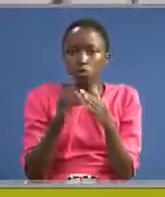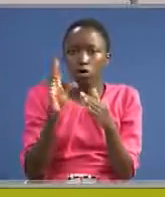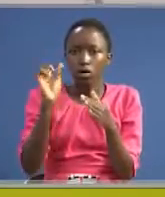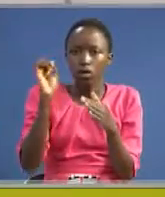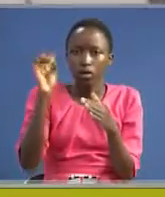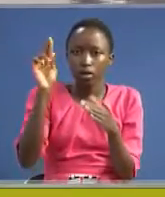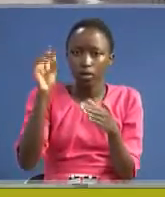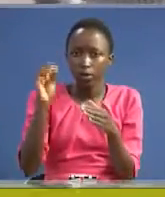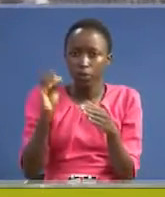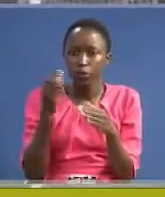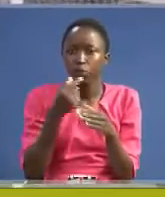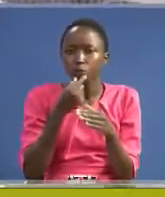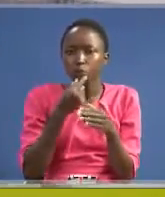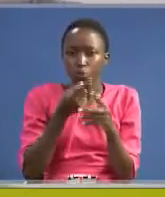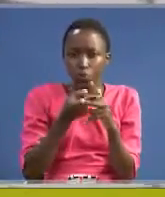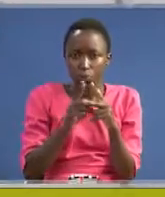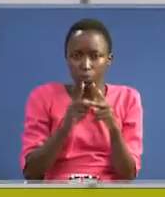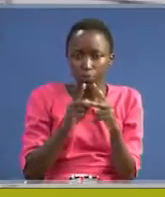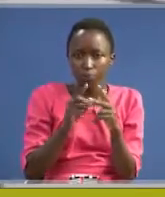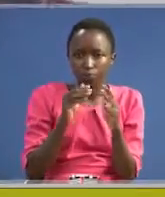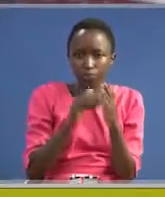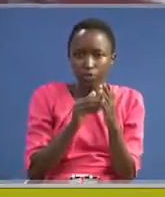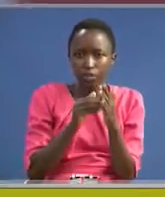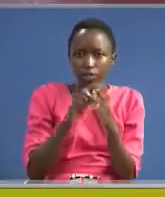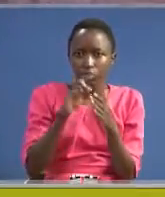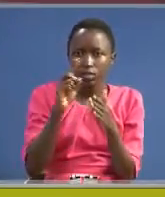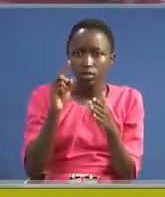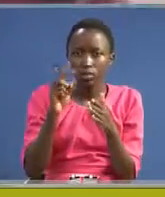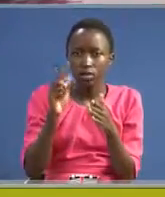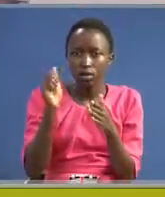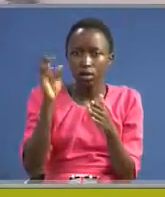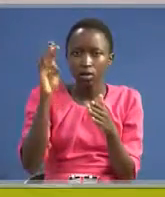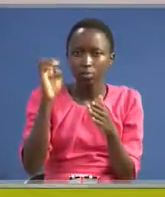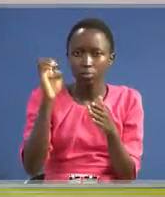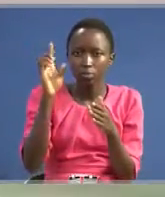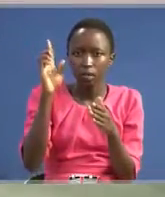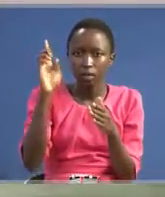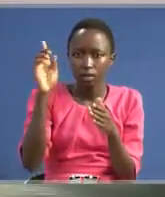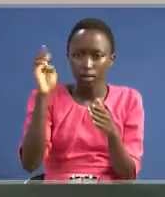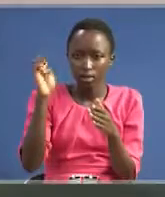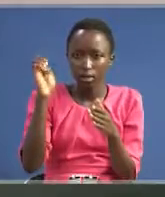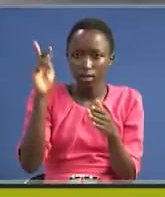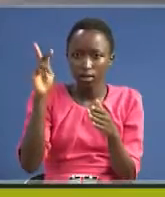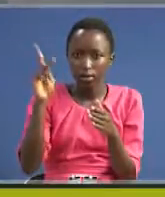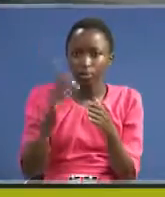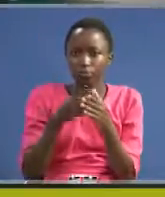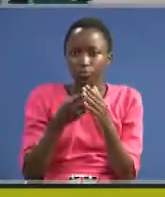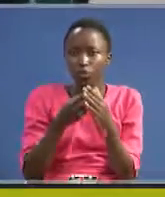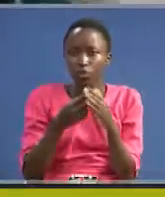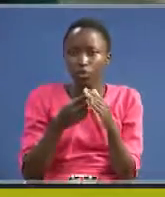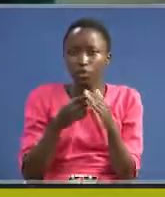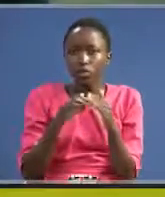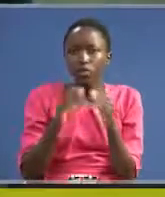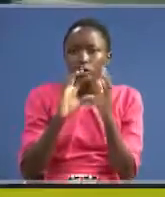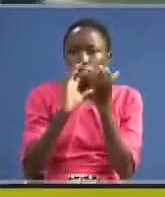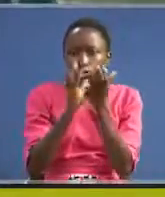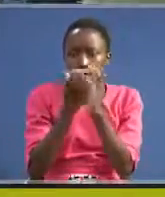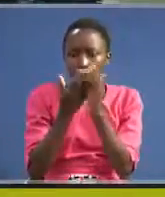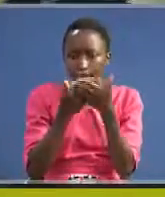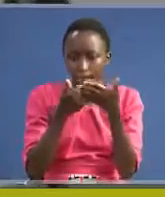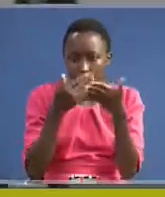Gor Mkahia itaanza kampeni dhidi ya Zamalek Jumapili tarehe 3 mwezi wa pili katika uga wa Kasarani